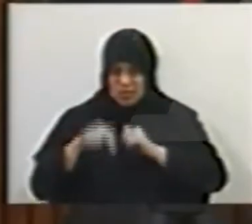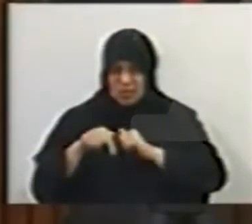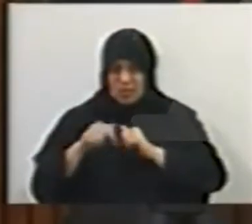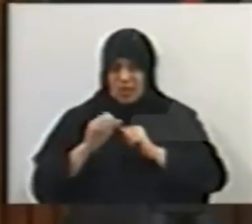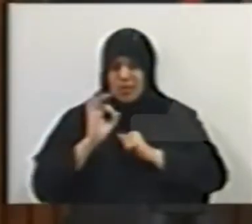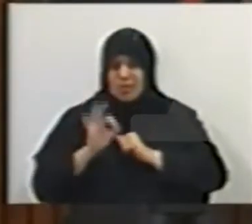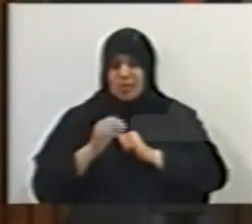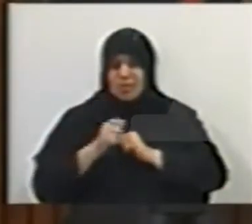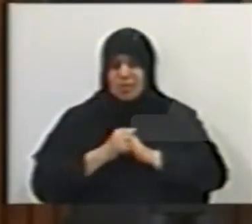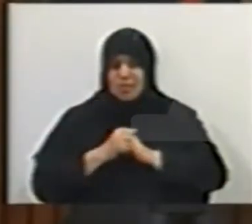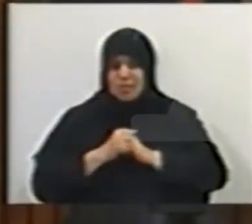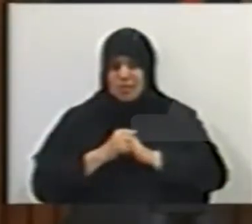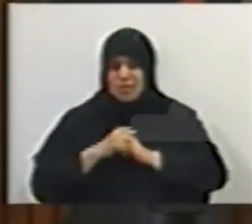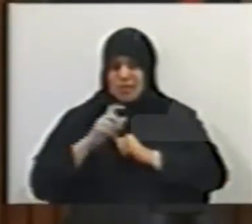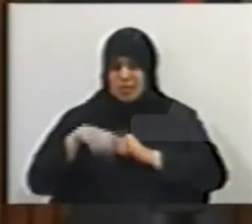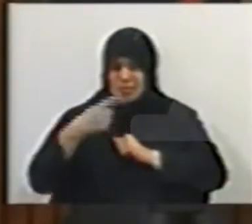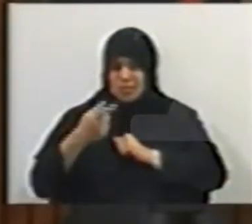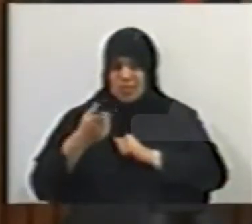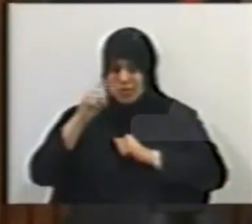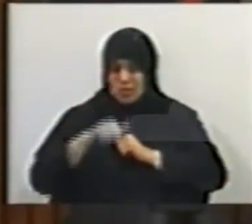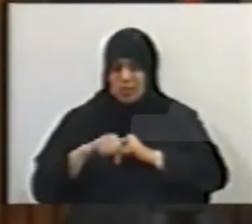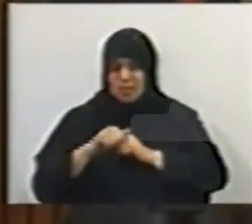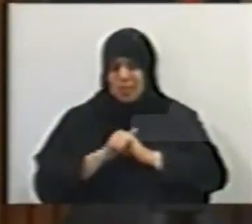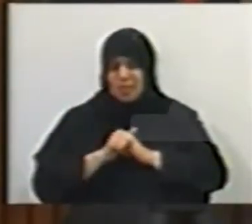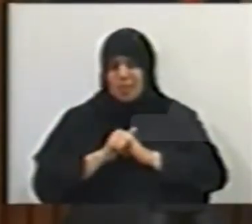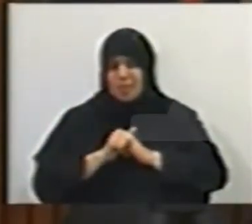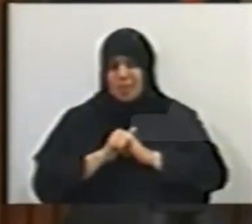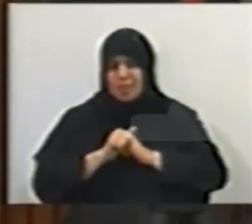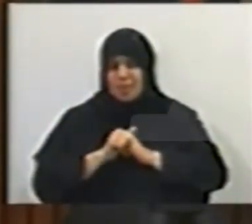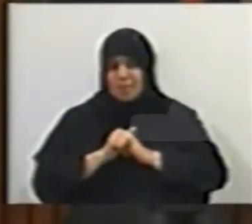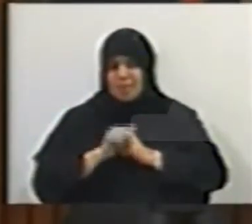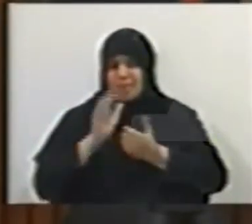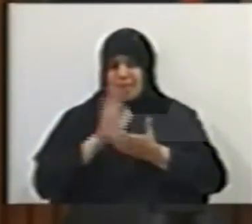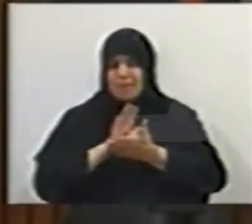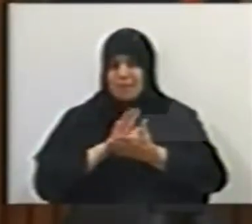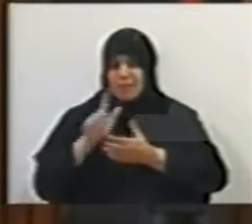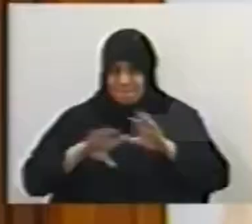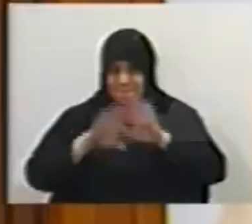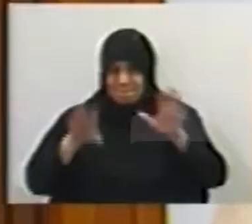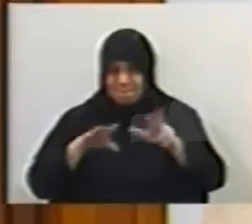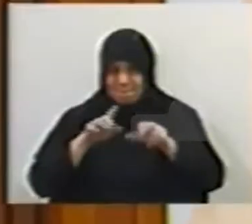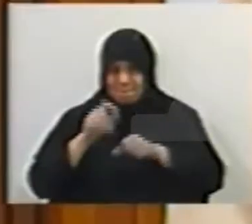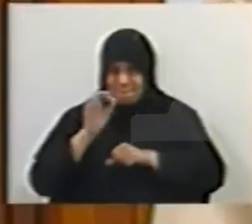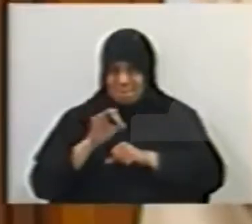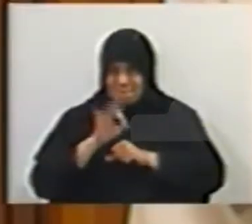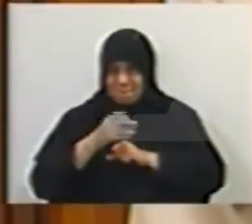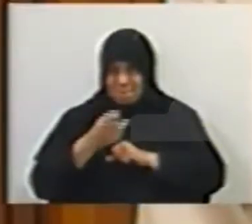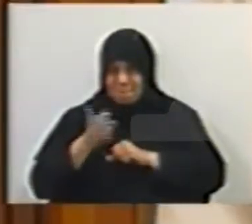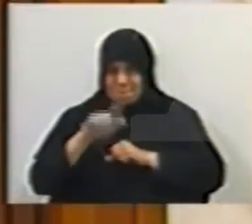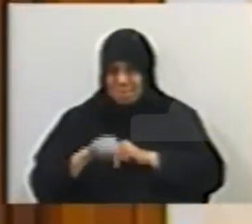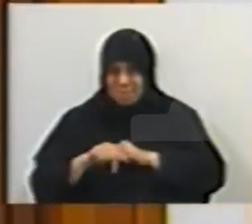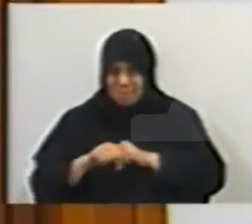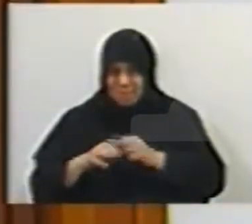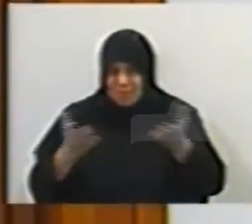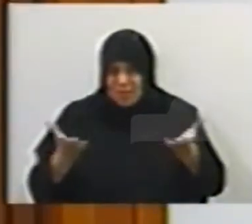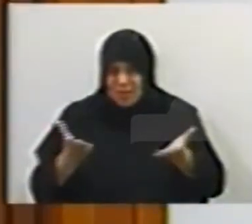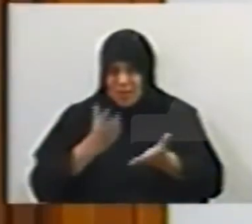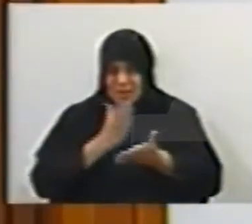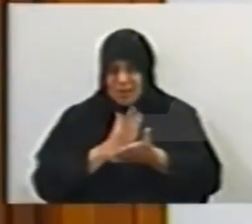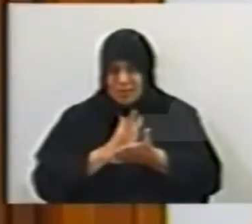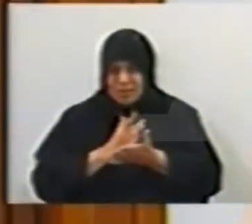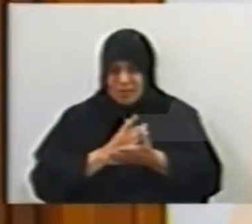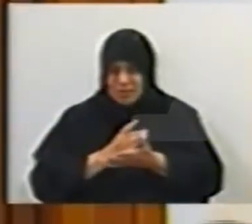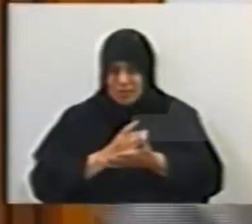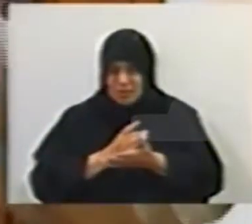موجود، مو بموجود اليوم طبقناه على مؤسسات يا اخي، وهذا ايضا حتى موجود في الشريعة، ان